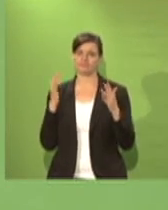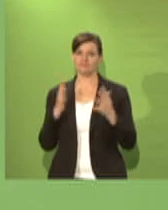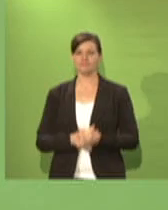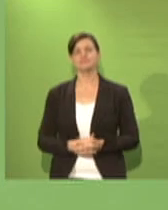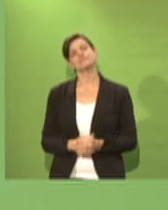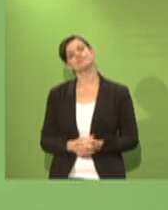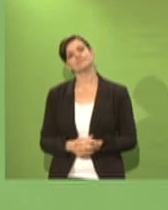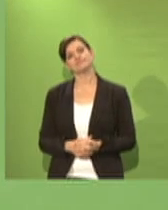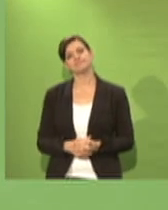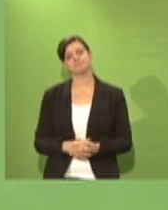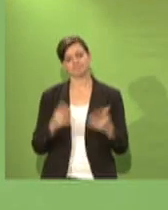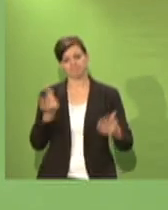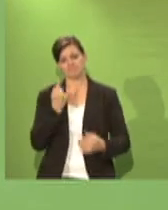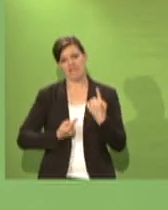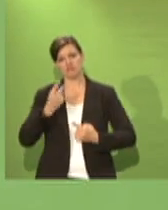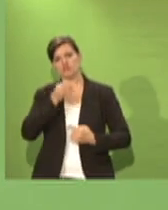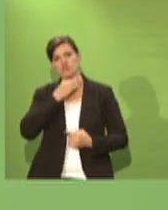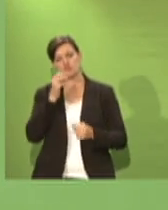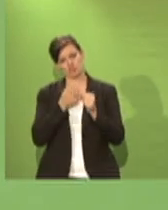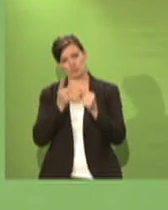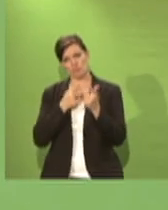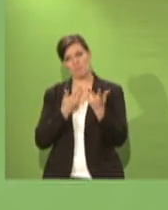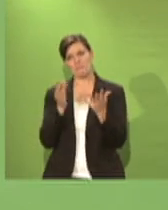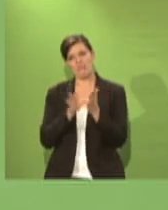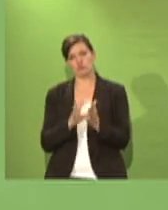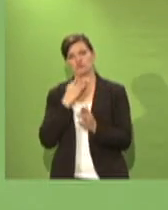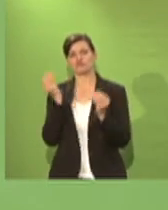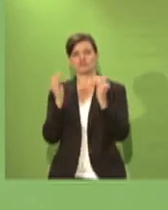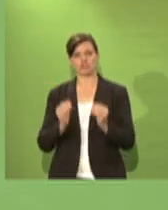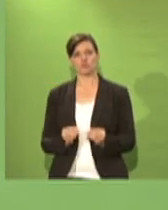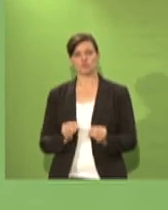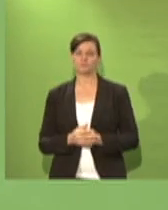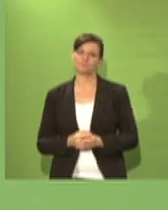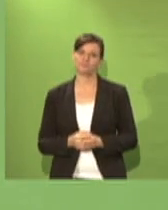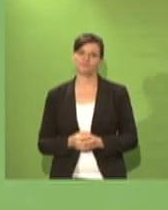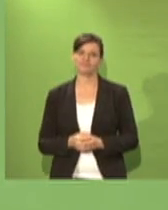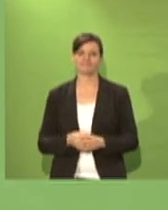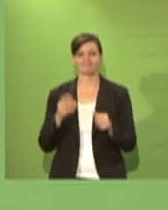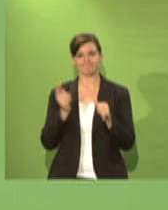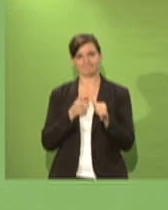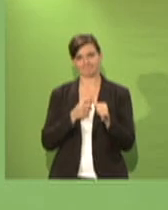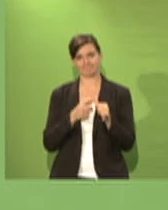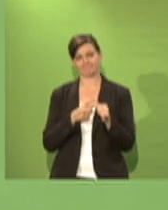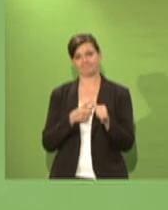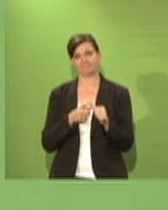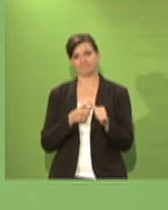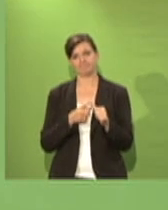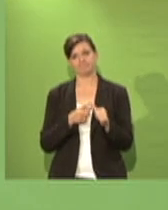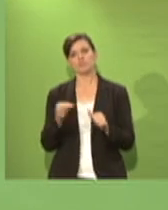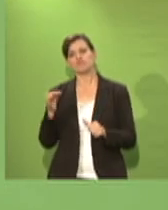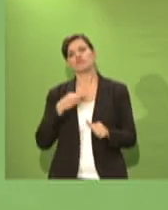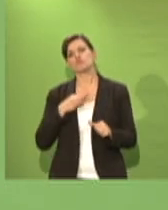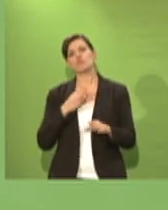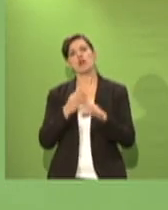Aber wir haben auch als Grüne Jugend noch weitere Punkte eingebracht in diesen Antrag. Zum einen ist für uns klar,